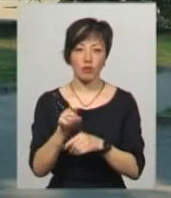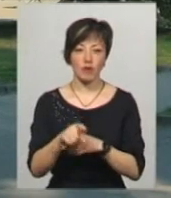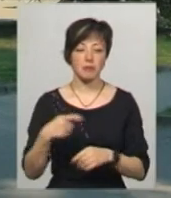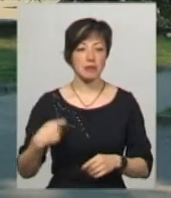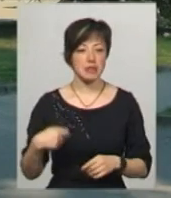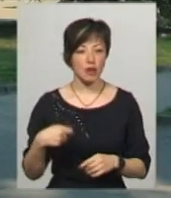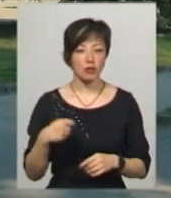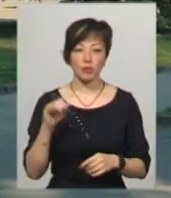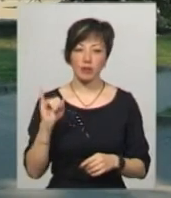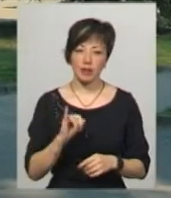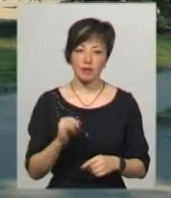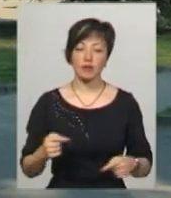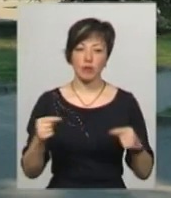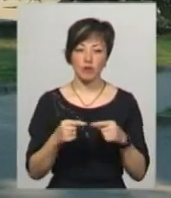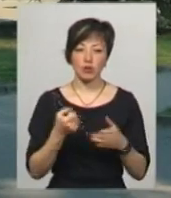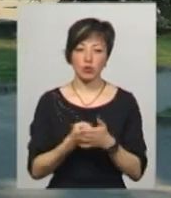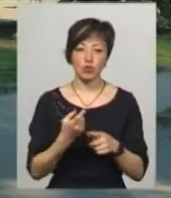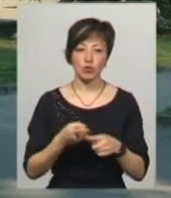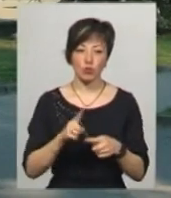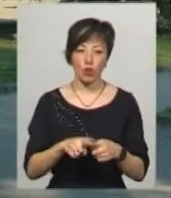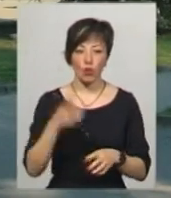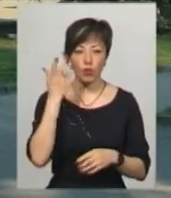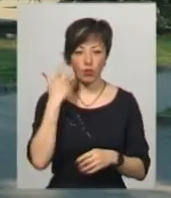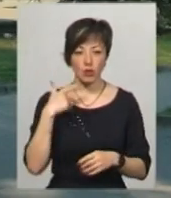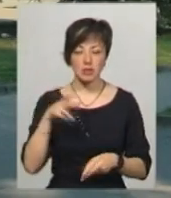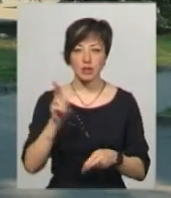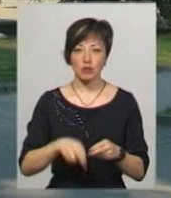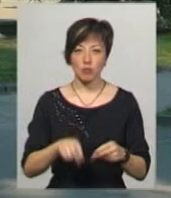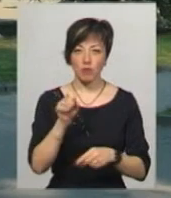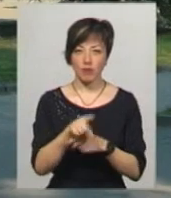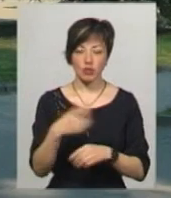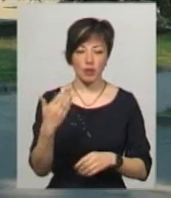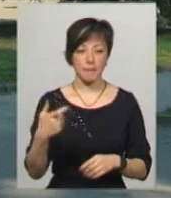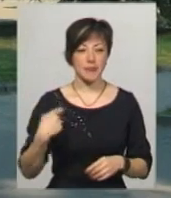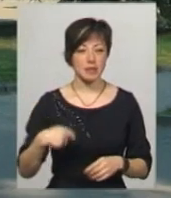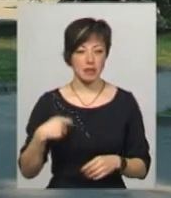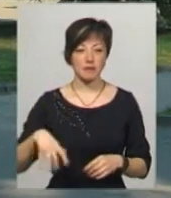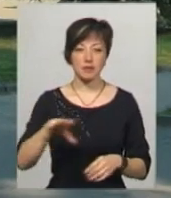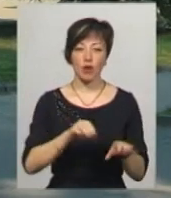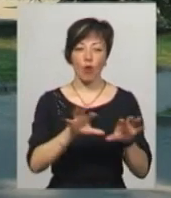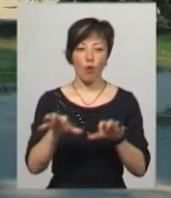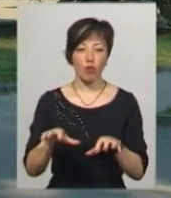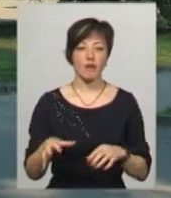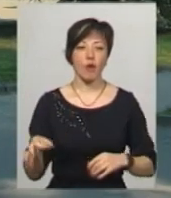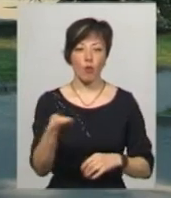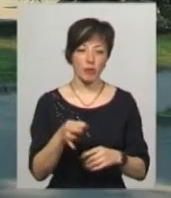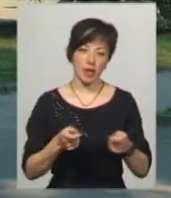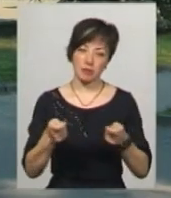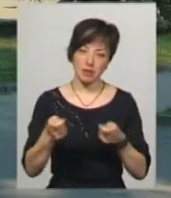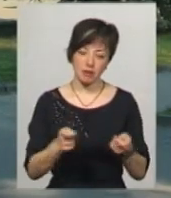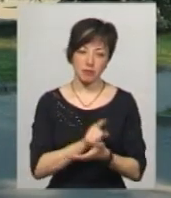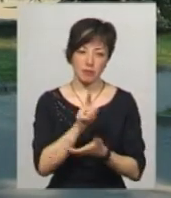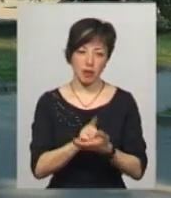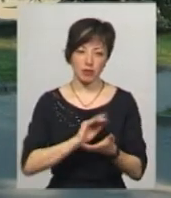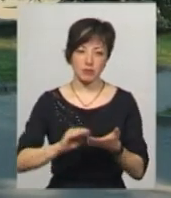президентом. І відповідно до цього, коли закінчується повноваження президента, відповідно всі голови обласних державних адміністрацій